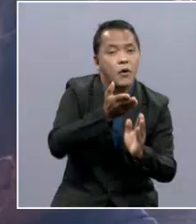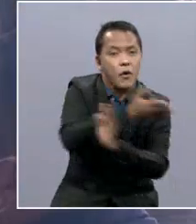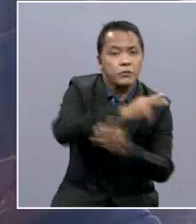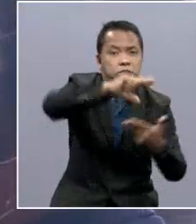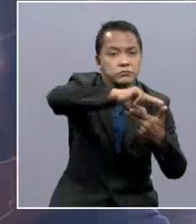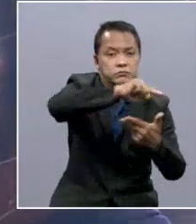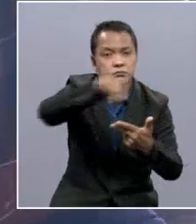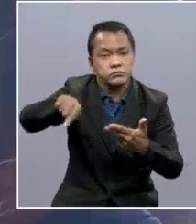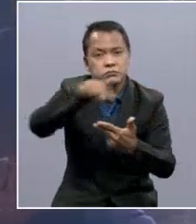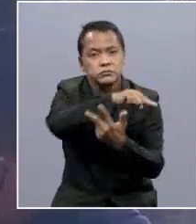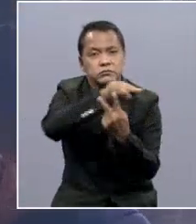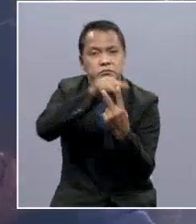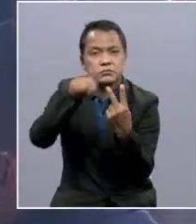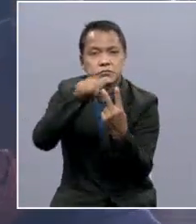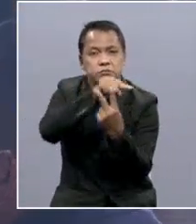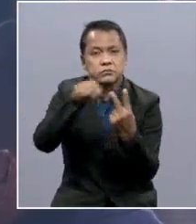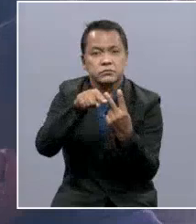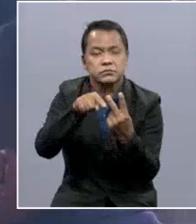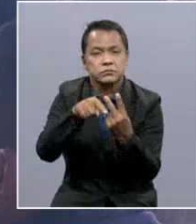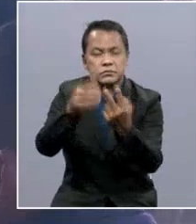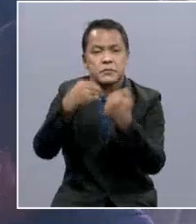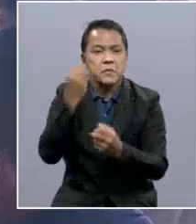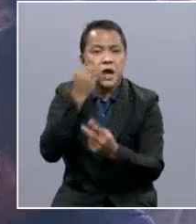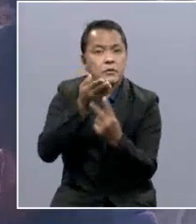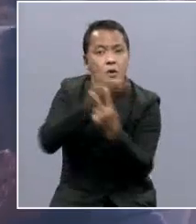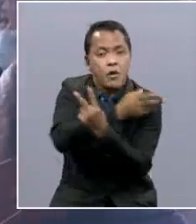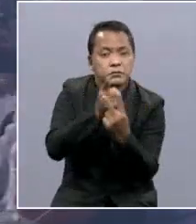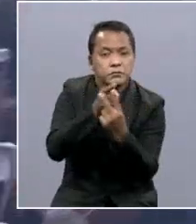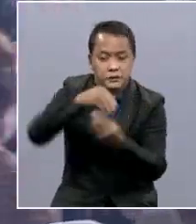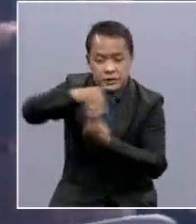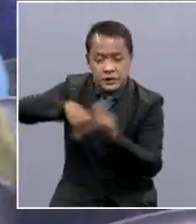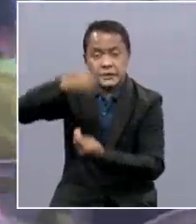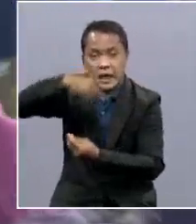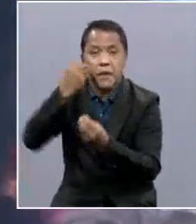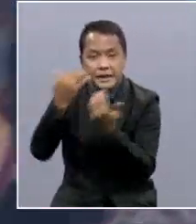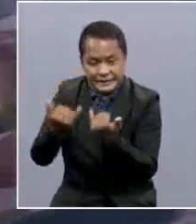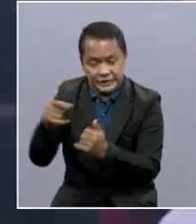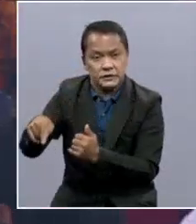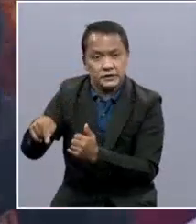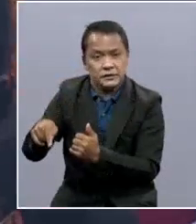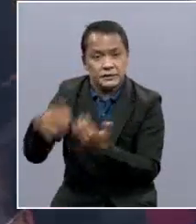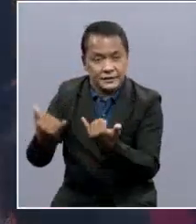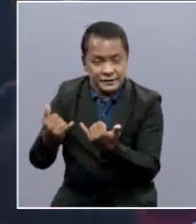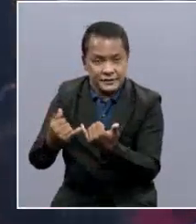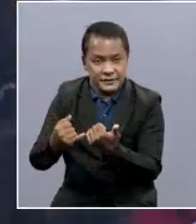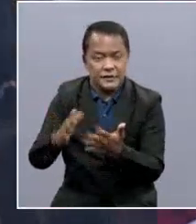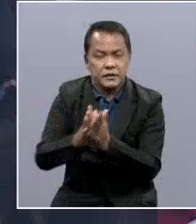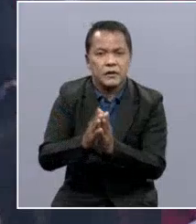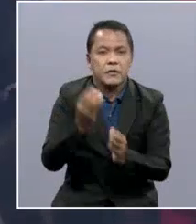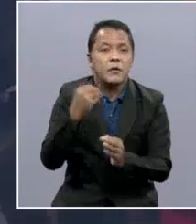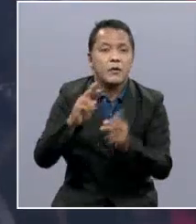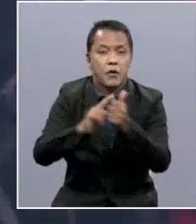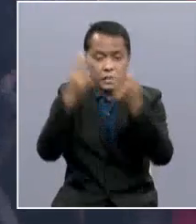พลังประชารัฐถ้าพูดถึงบ้านหลังเดิมก็ต้องบ้านหลังก่อนหน้าเพราะว่าเศรษฐกิจไทยบ้านปัจจุบันแล้วก็บอกว่าถ้า